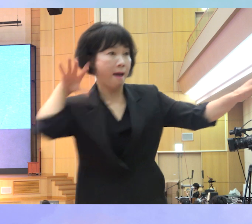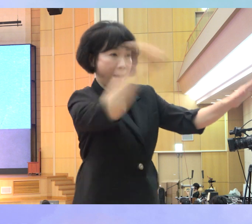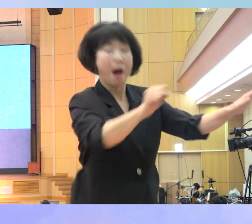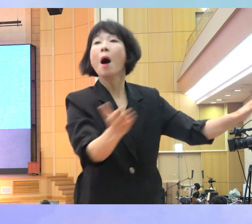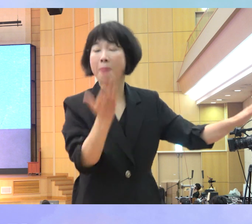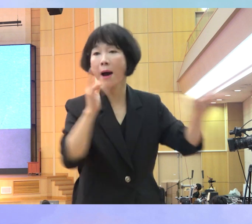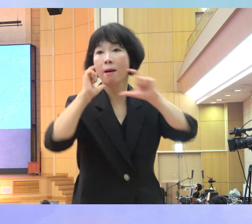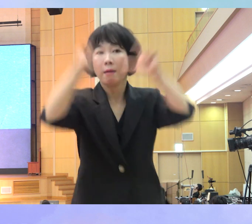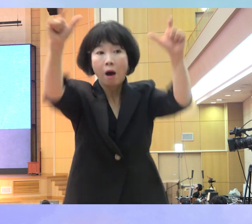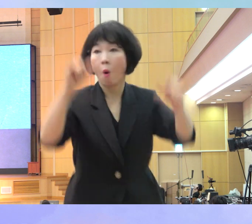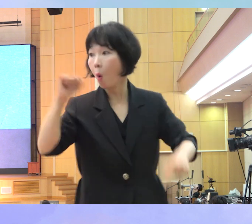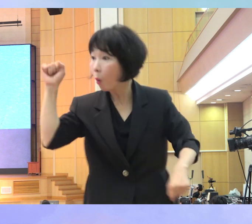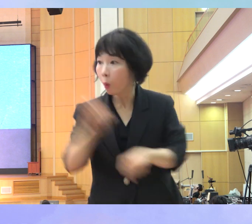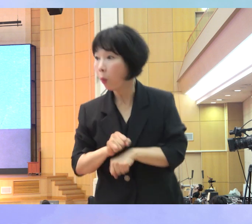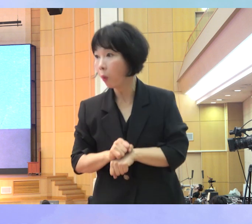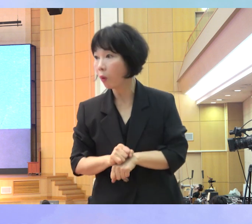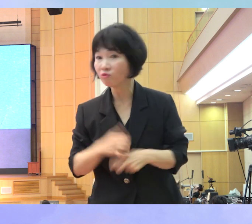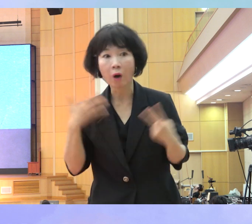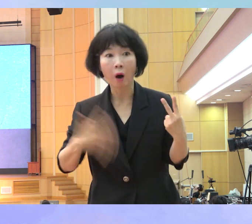그랬더니